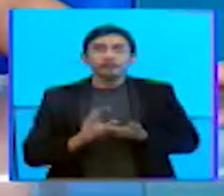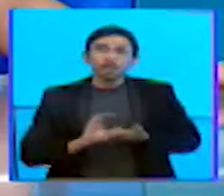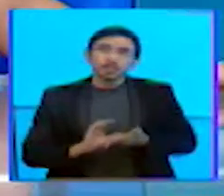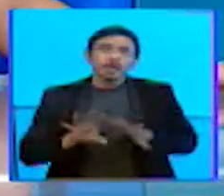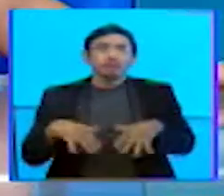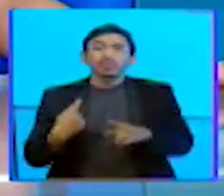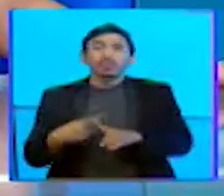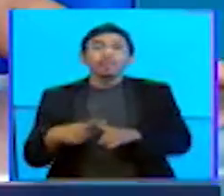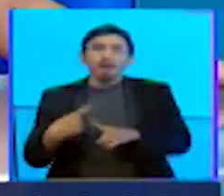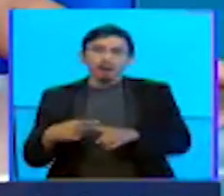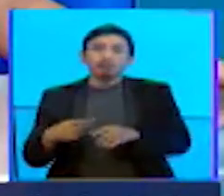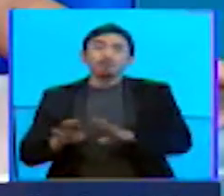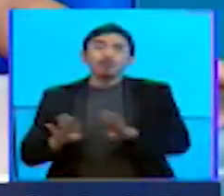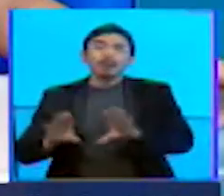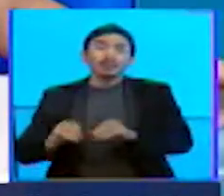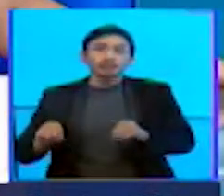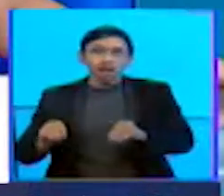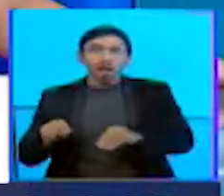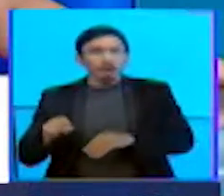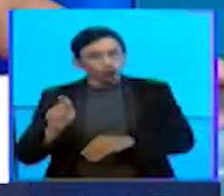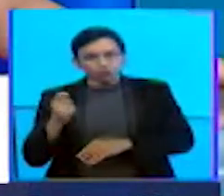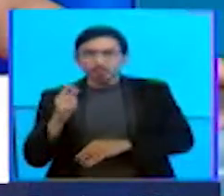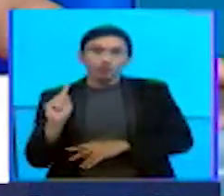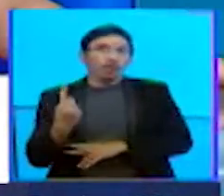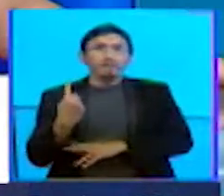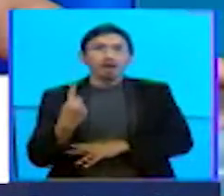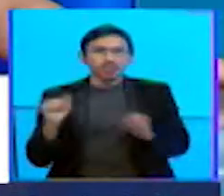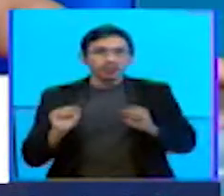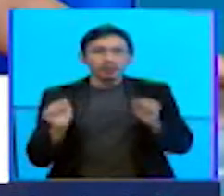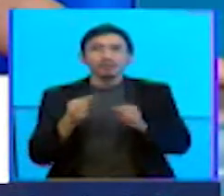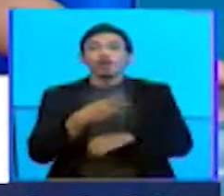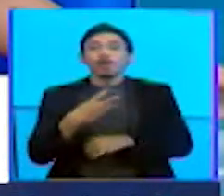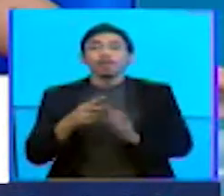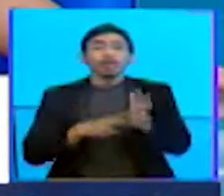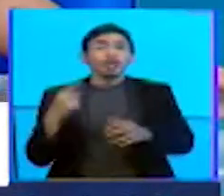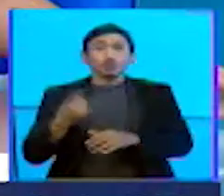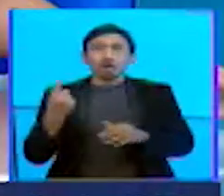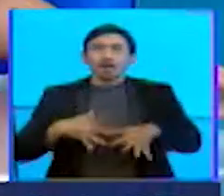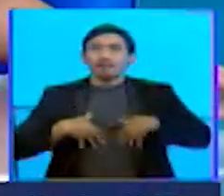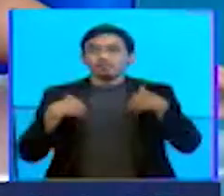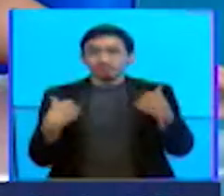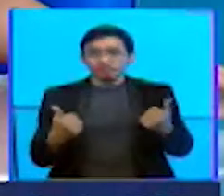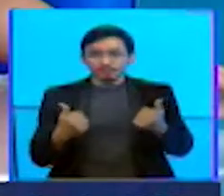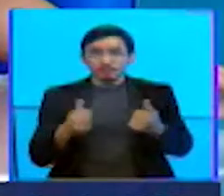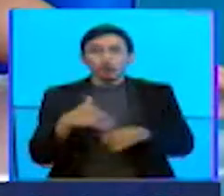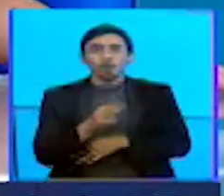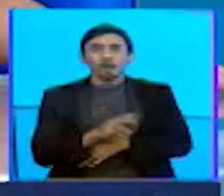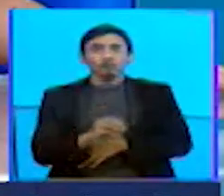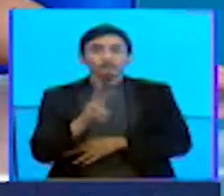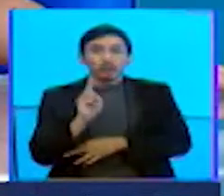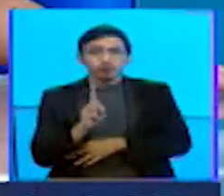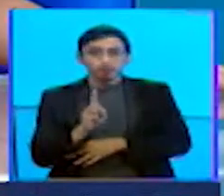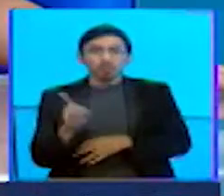Pemirsa, investasi dan penambahan lapangan kerja merupakan kunci untuk mempercepat pemulihan ekonomi nasional tahun 2021.